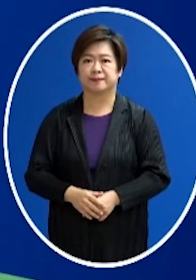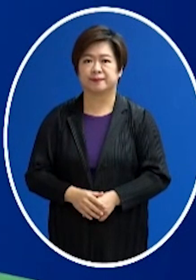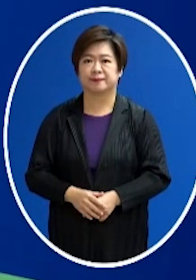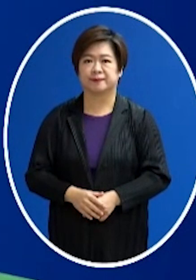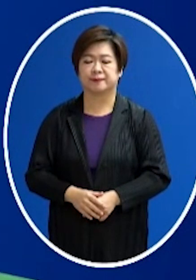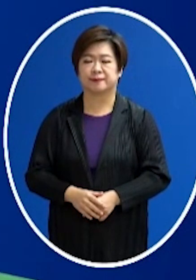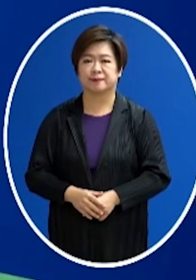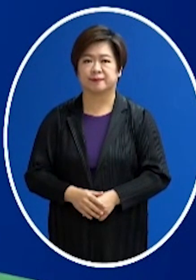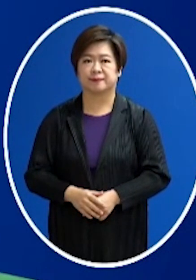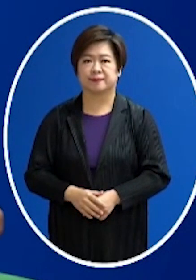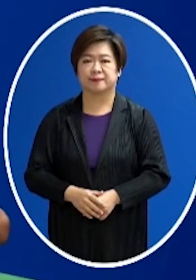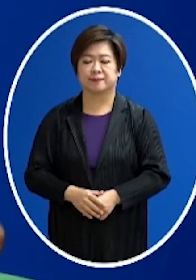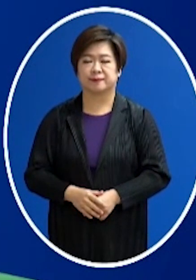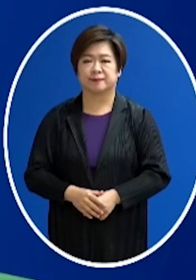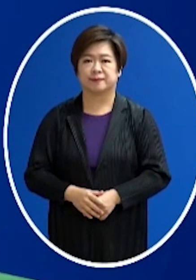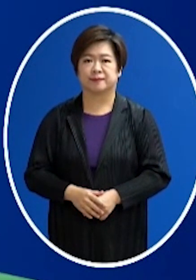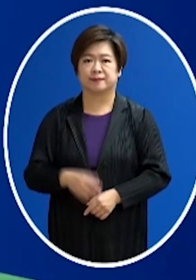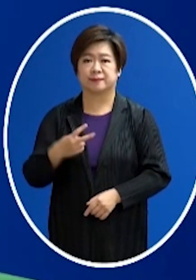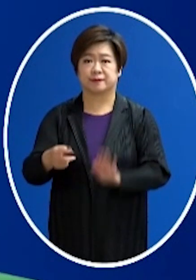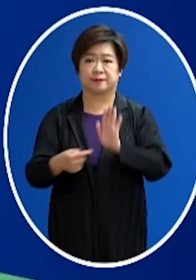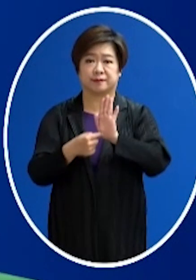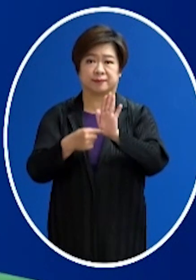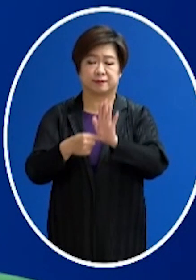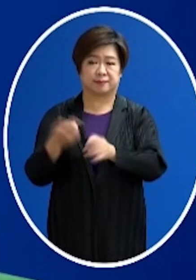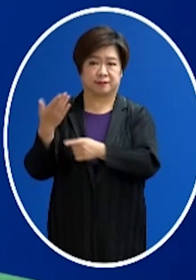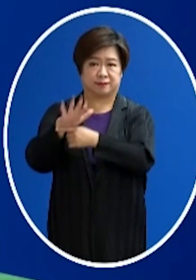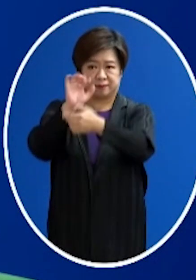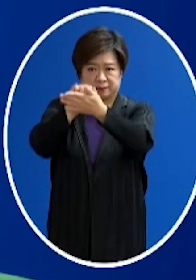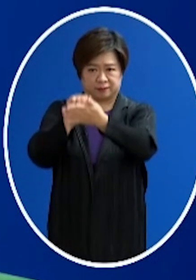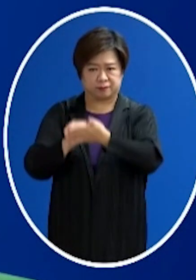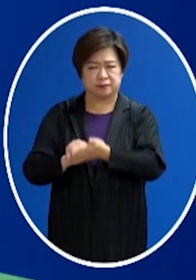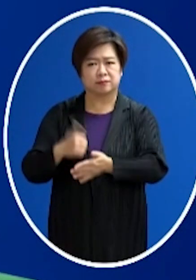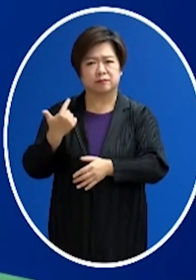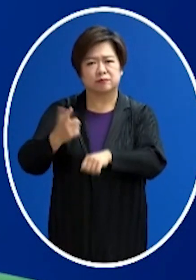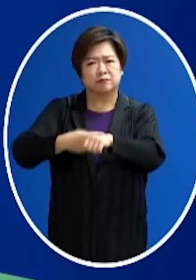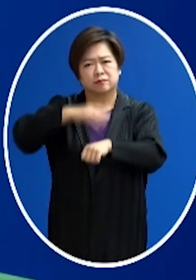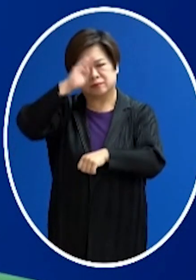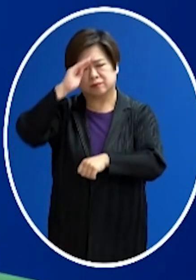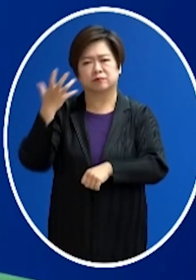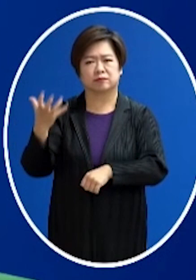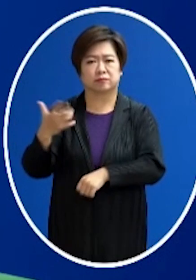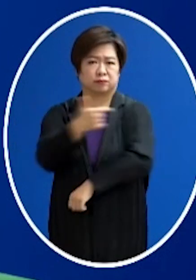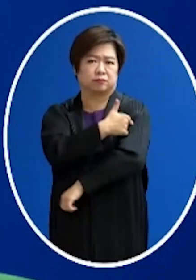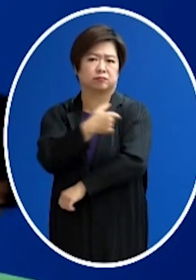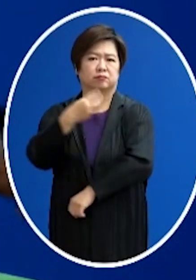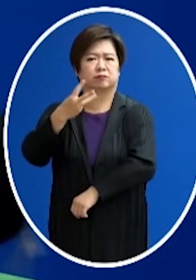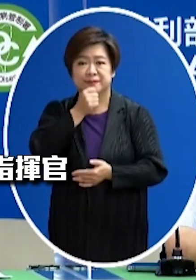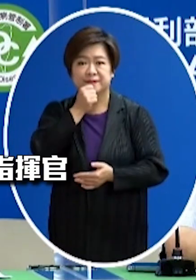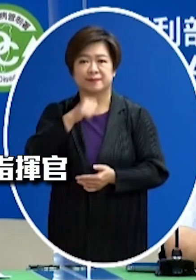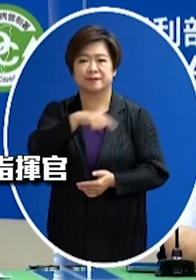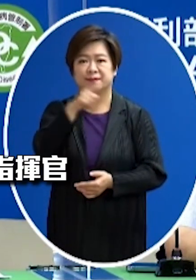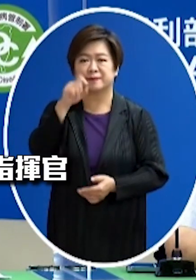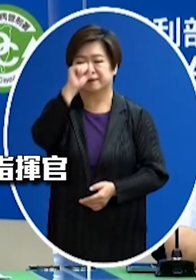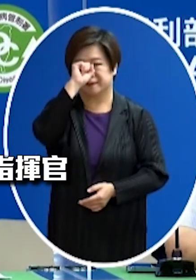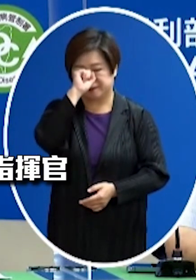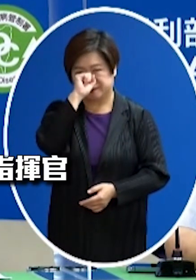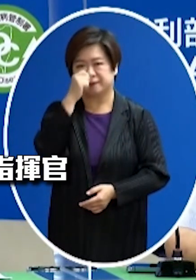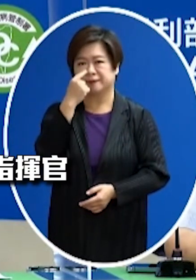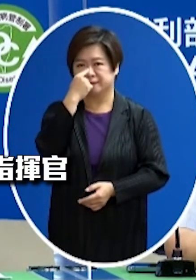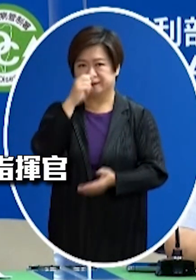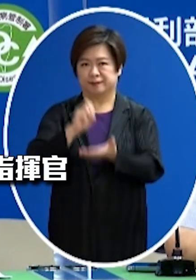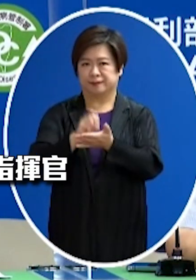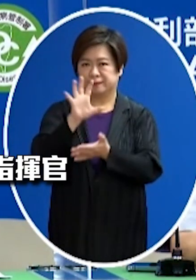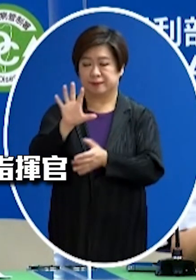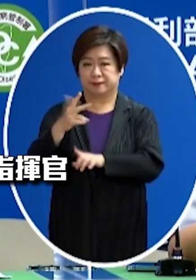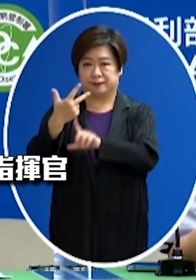那这个是大部分的这个死亡的个案都还是有慢性病史跟没有打满三剂的疫苗。 来先跟大家报告，大